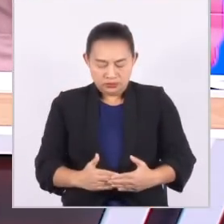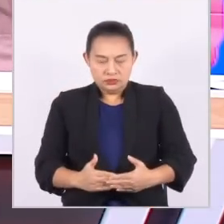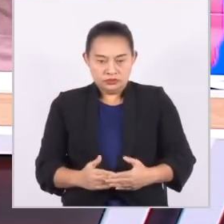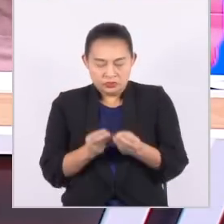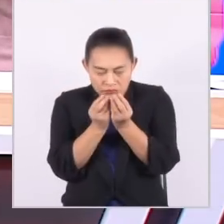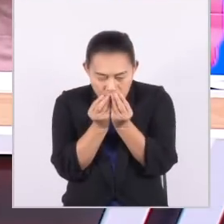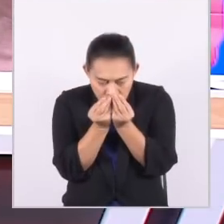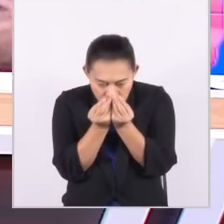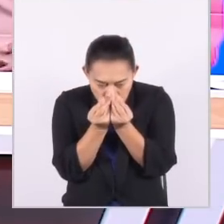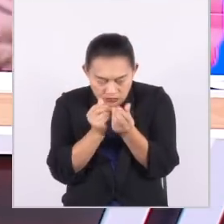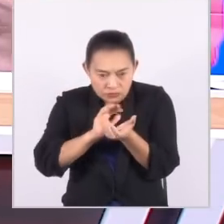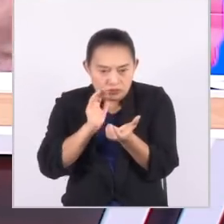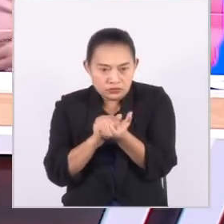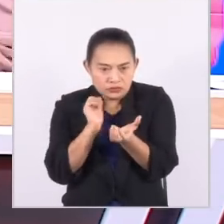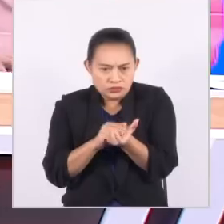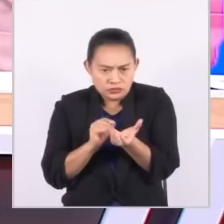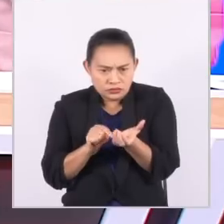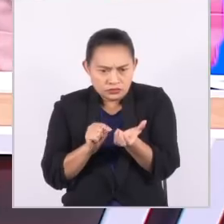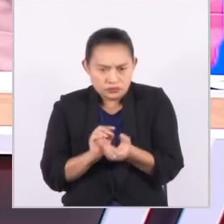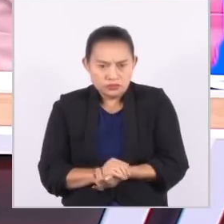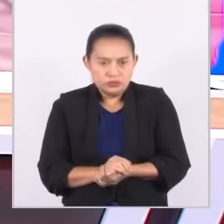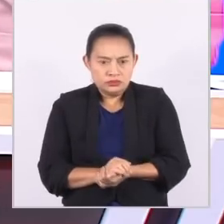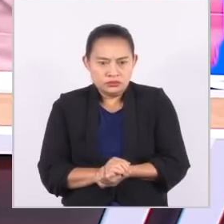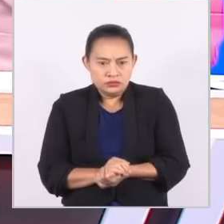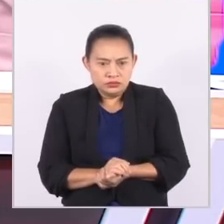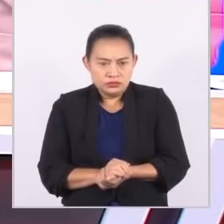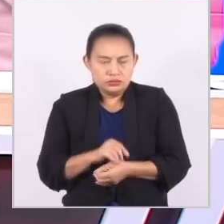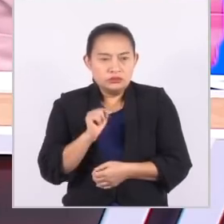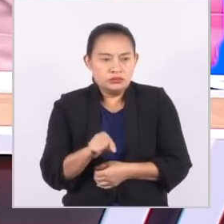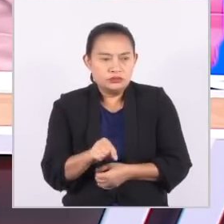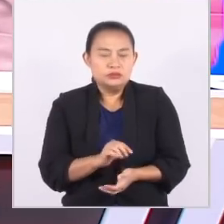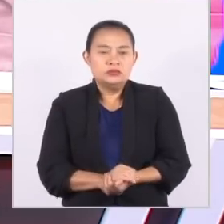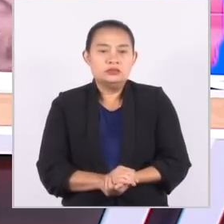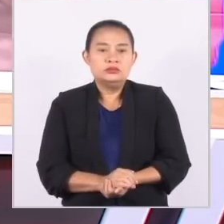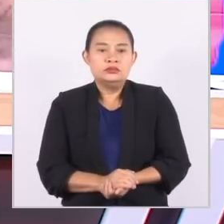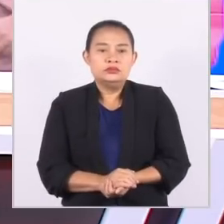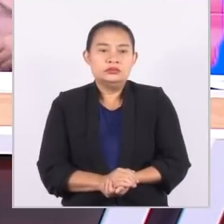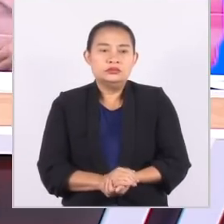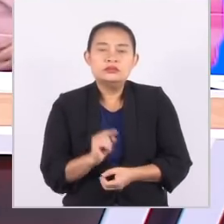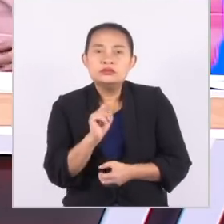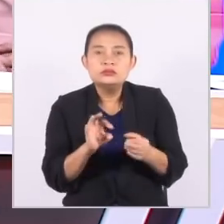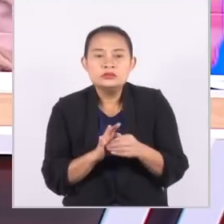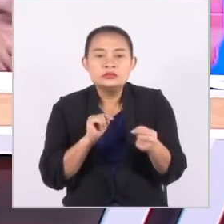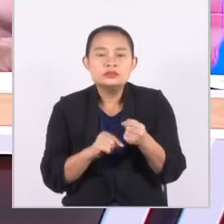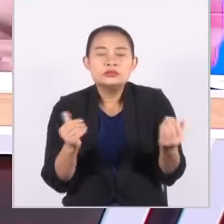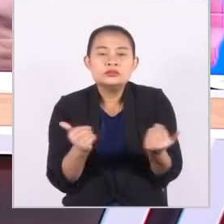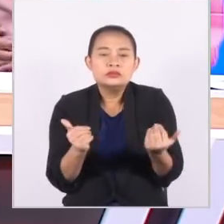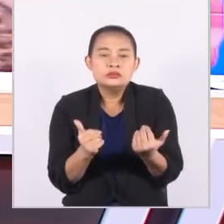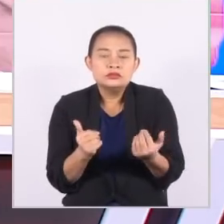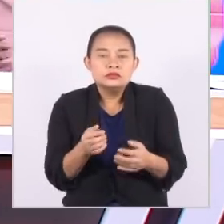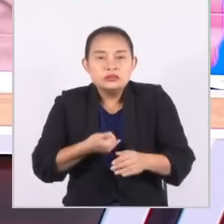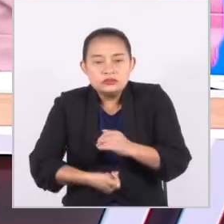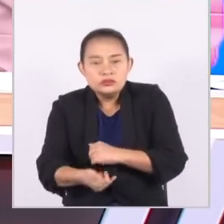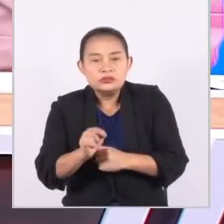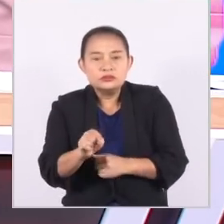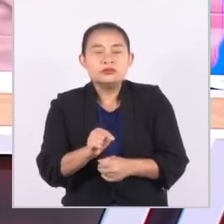จนตัวเกรงหรือยังไงไม่ร ู้ลูกออกเหรอ ลูกออก โอ้โ หเนี่ย ออกกับวงพนัน ลุ้นไพ่จนกับลูกทะลักเลยเหรอ ลูกค